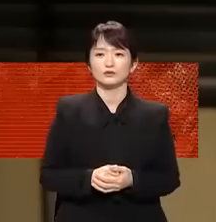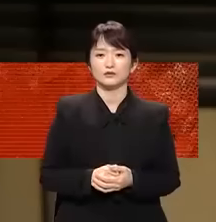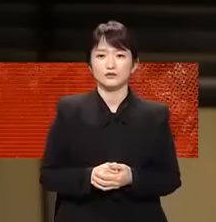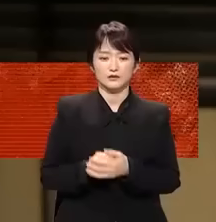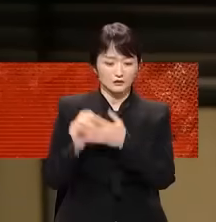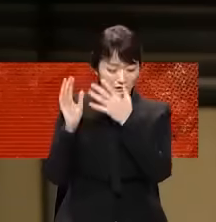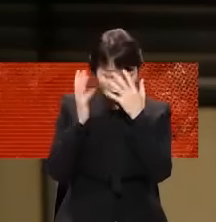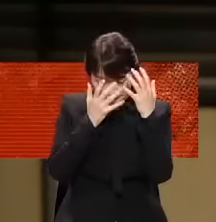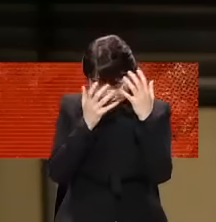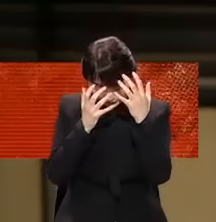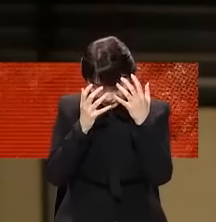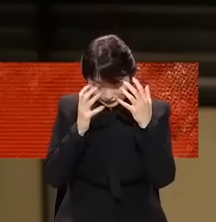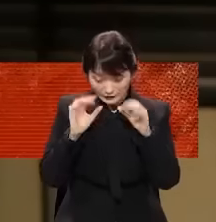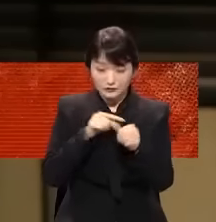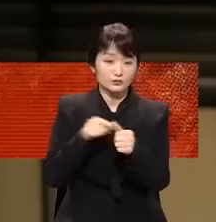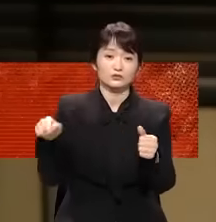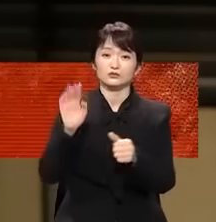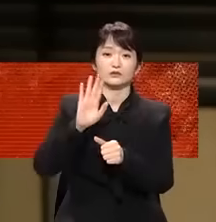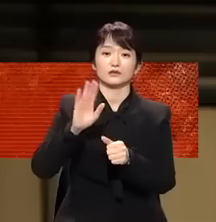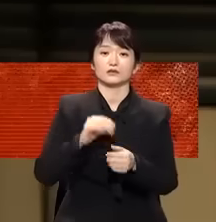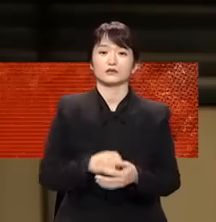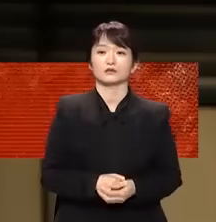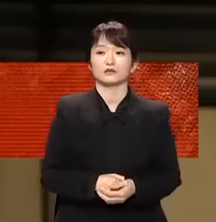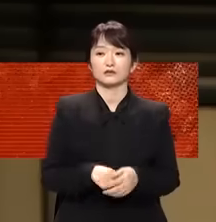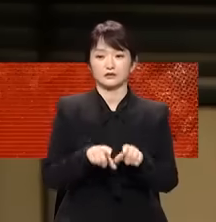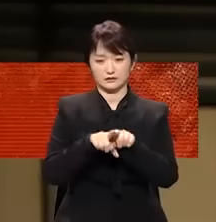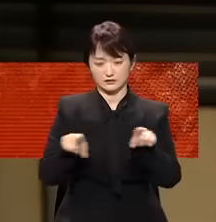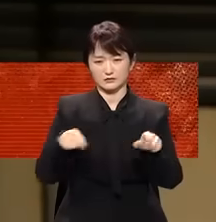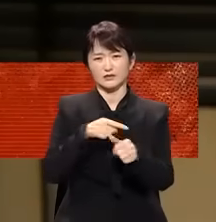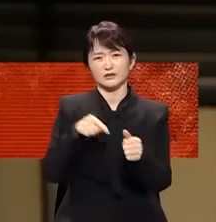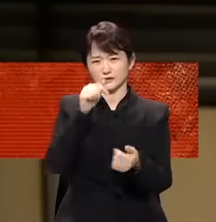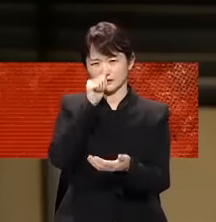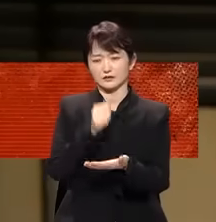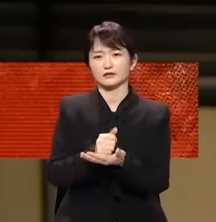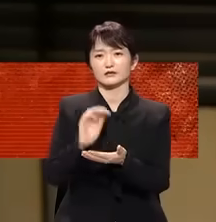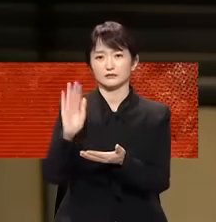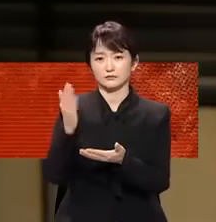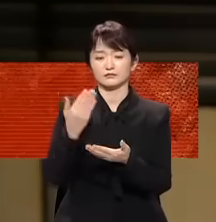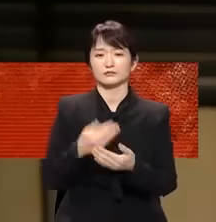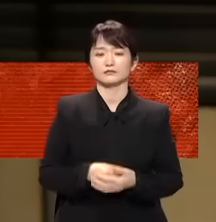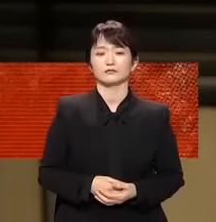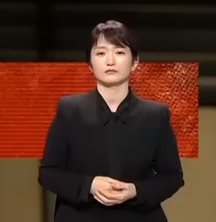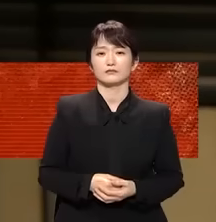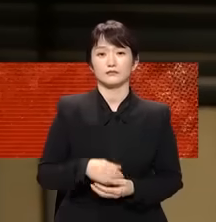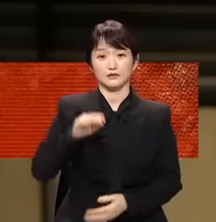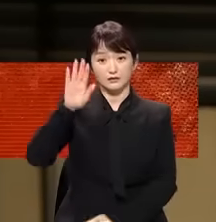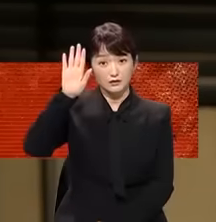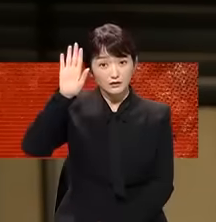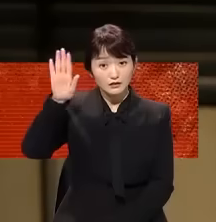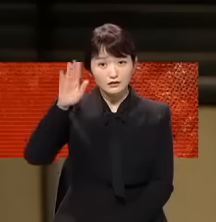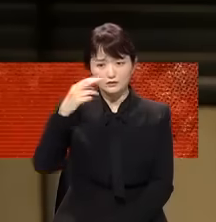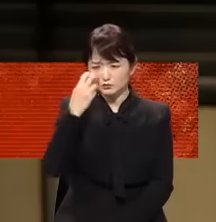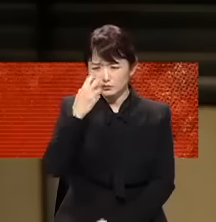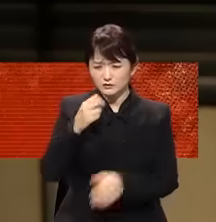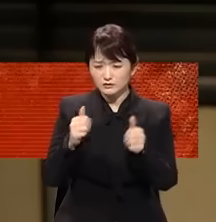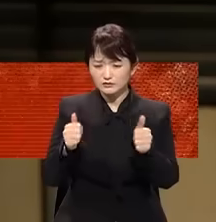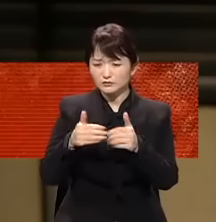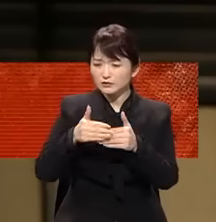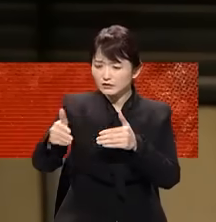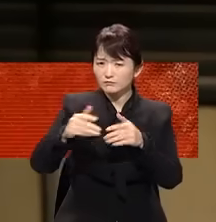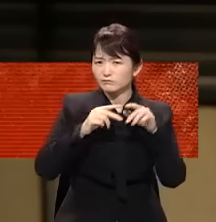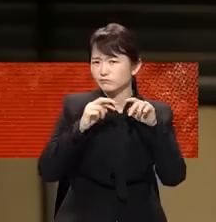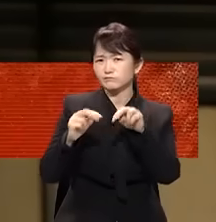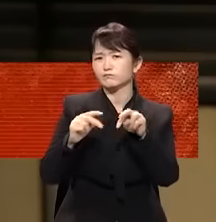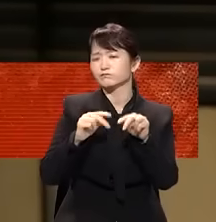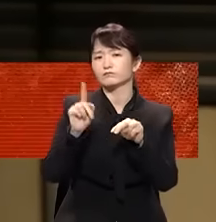혼란스러움으로 아이를 사 개념이 아니죠 그래서 일반 살인죄가 적용이 되는데이 사건에서 이제 앞으로 수사 재판 과정에서 좀 쟁점이